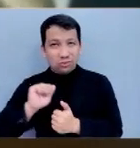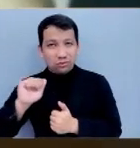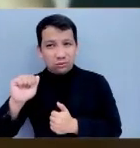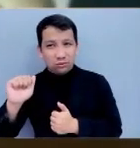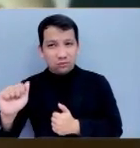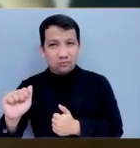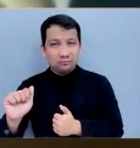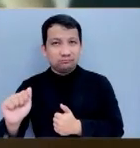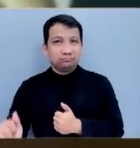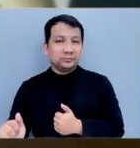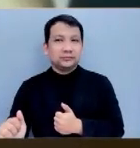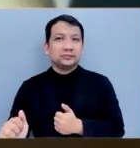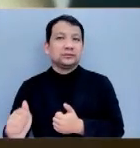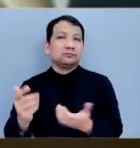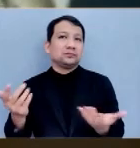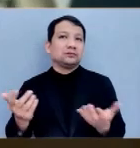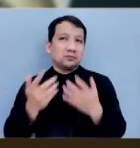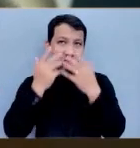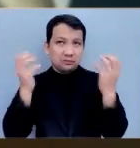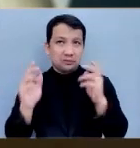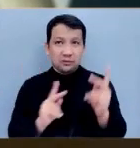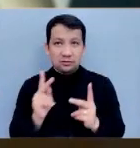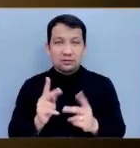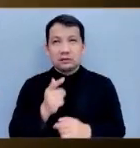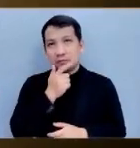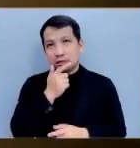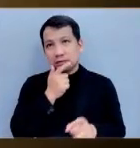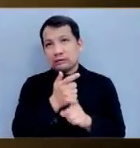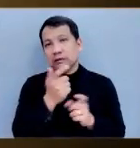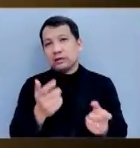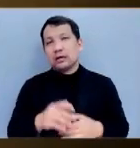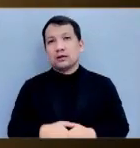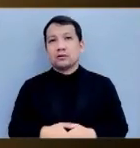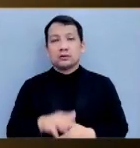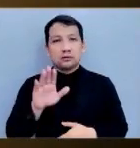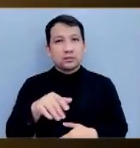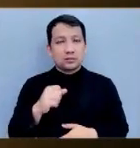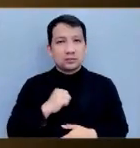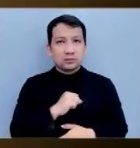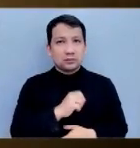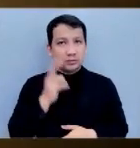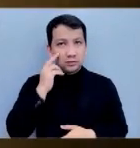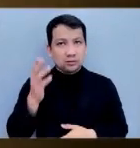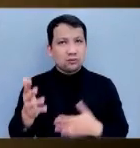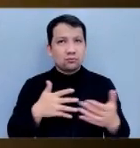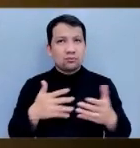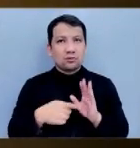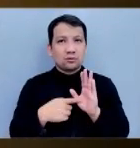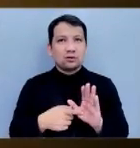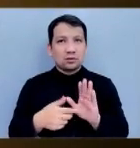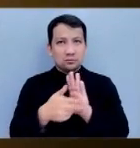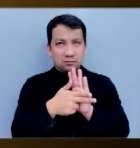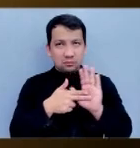nako, magagalit pa yung mga tao sa'yo at pagtatawanan ka. Hirit naman ni Senator Ontiveros, huwag sanang puro branding